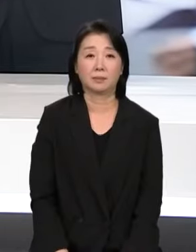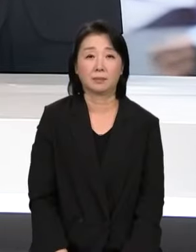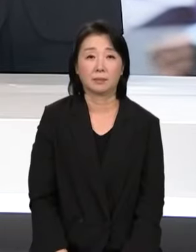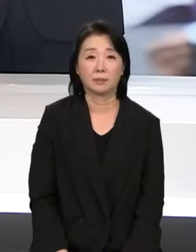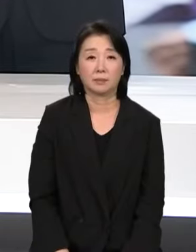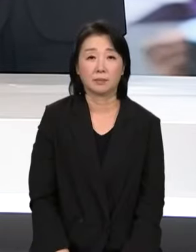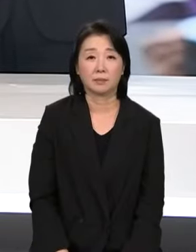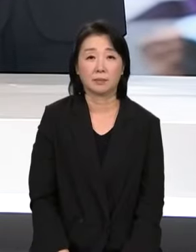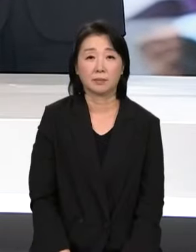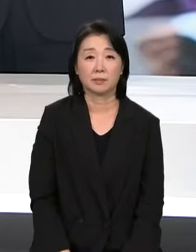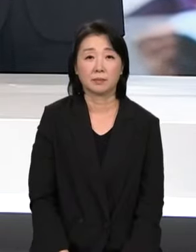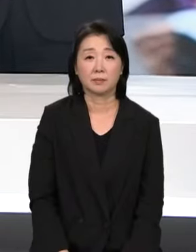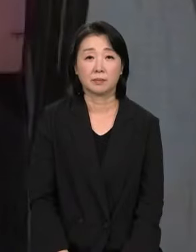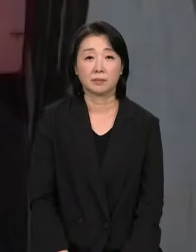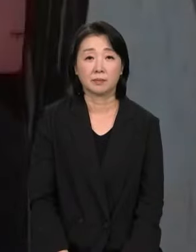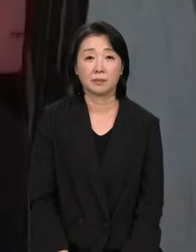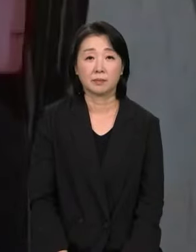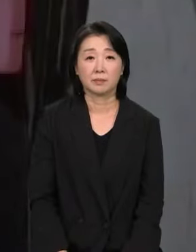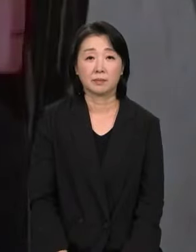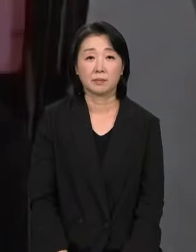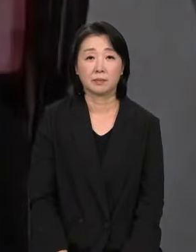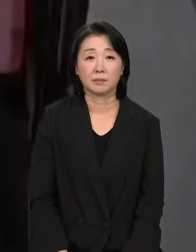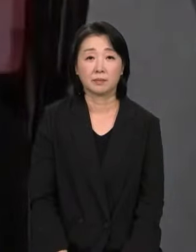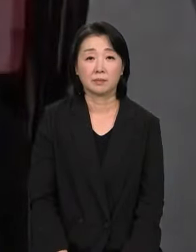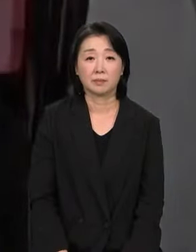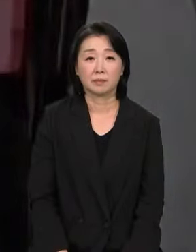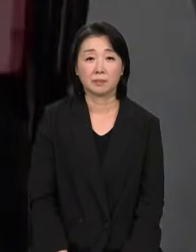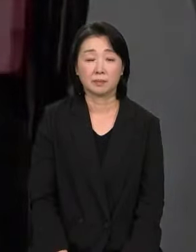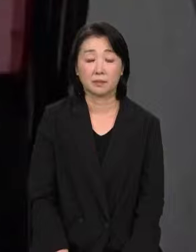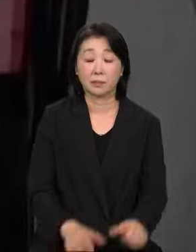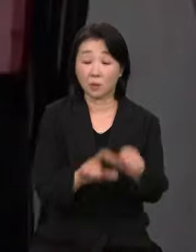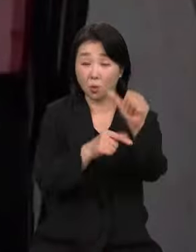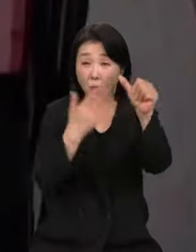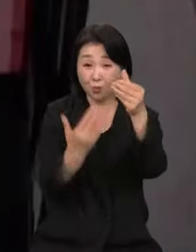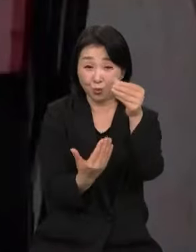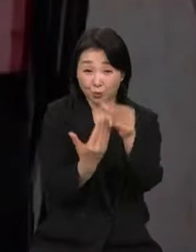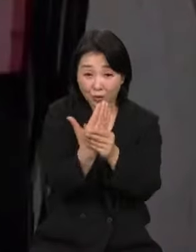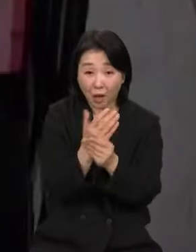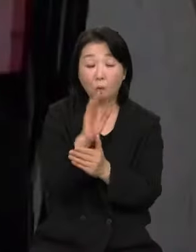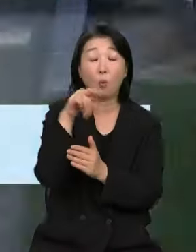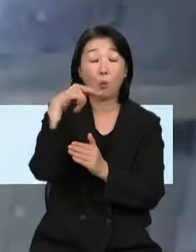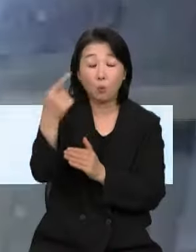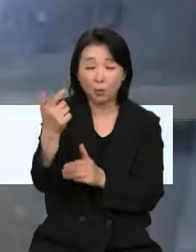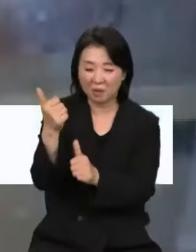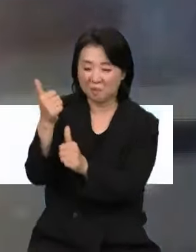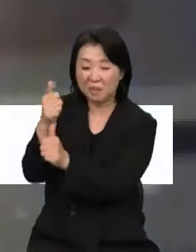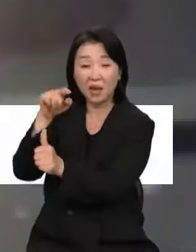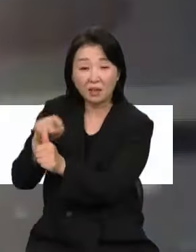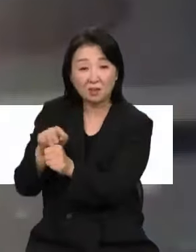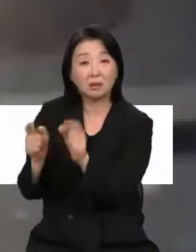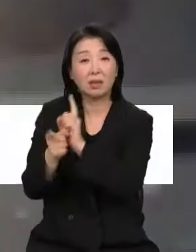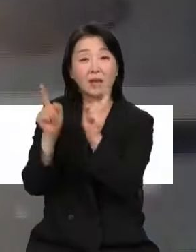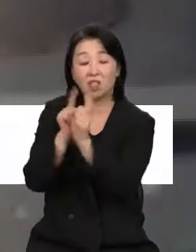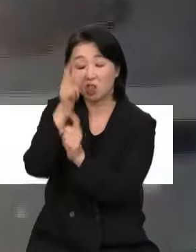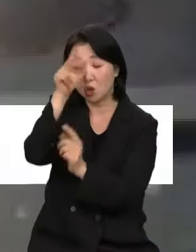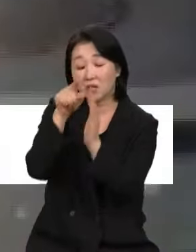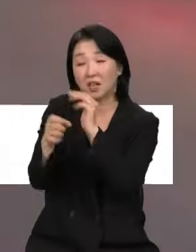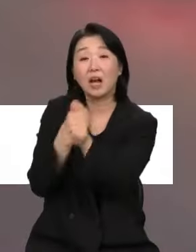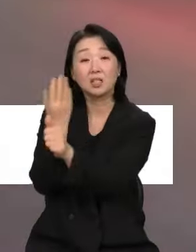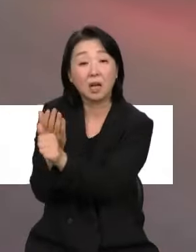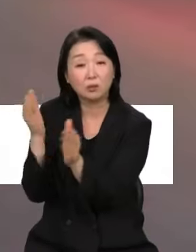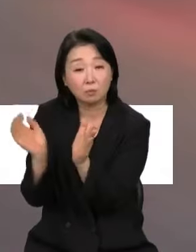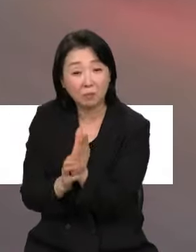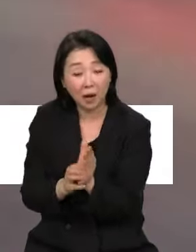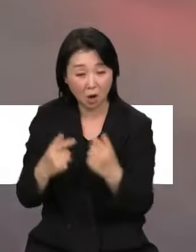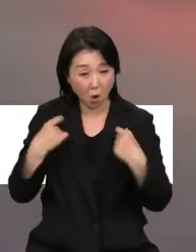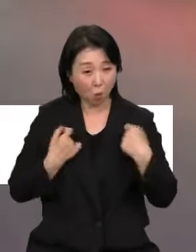정인나 기자입니다 지난 9일 사고 직후 김호중 씨 매니저가 대신 자수했습니다 씨의